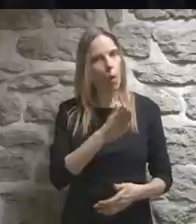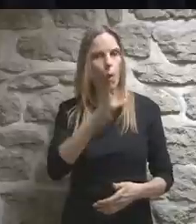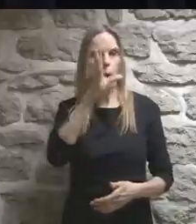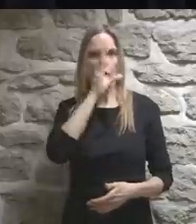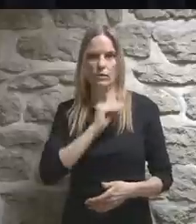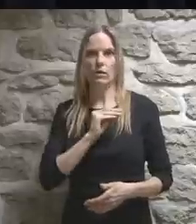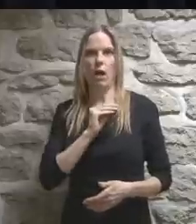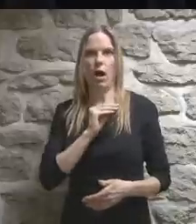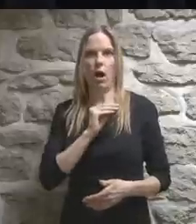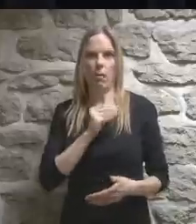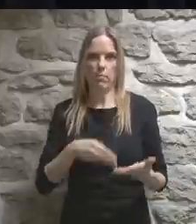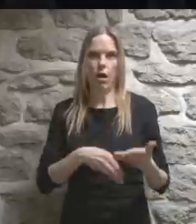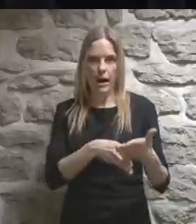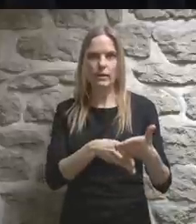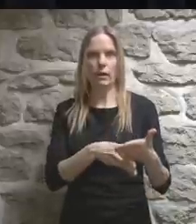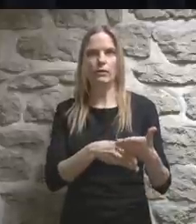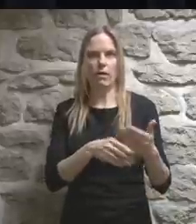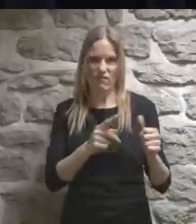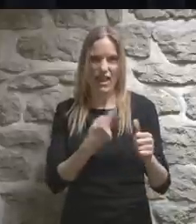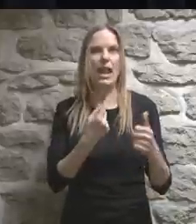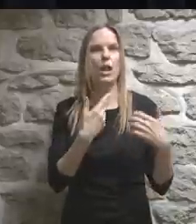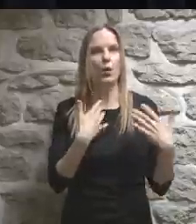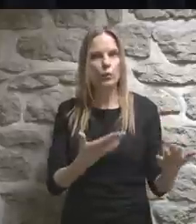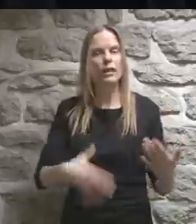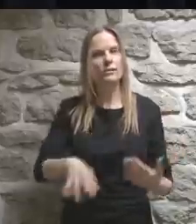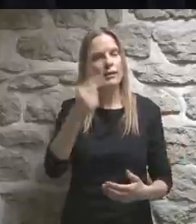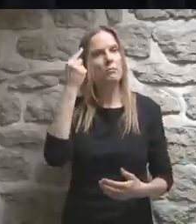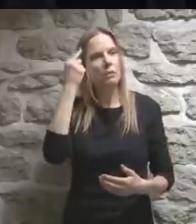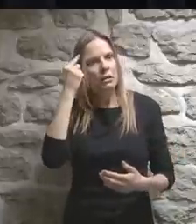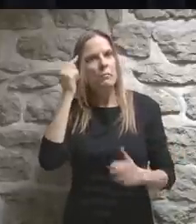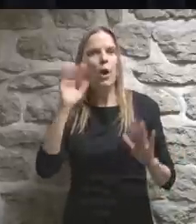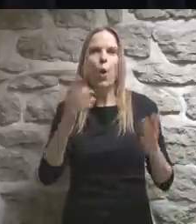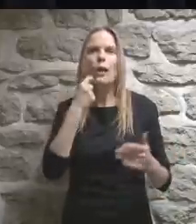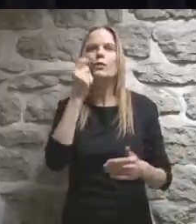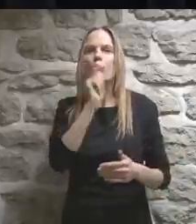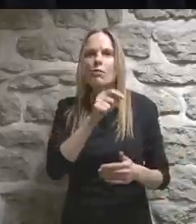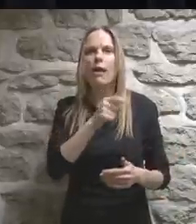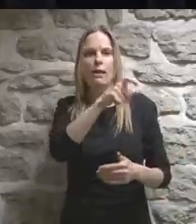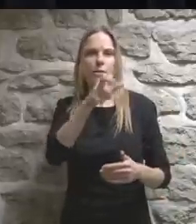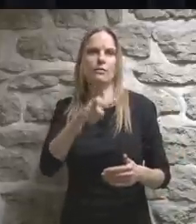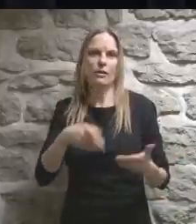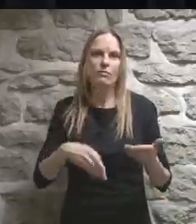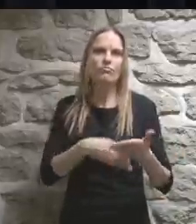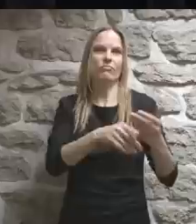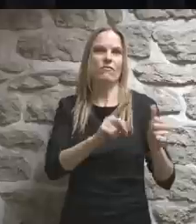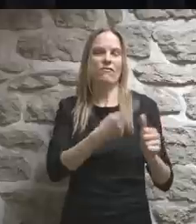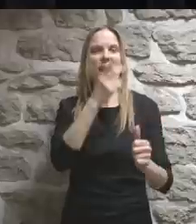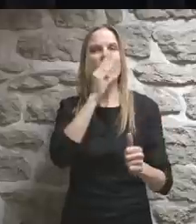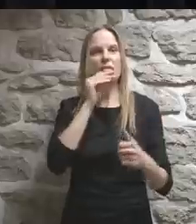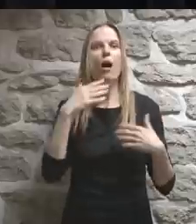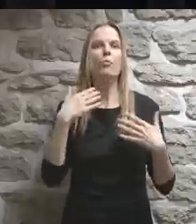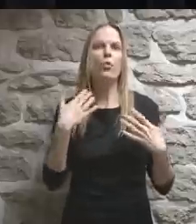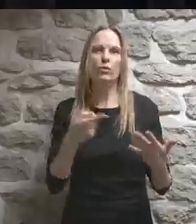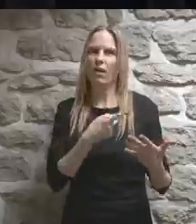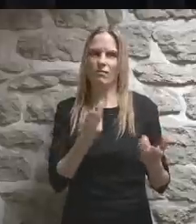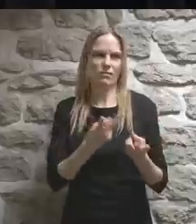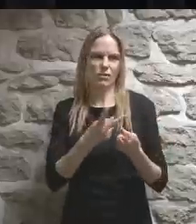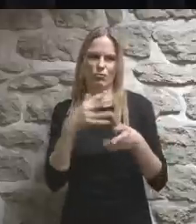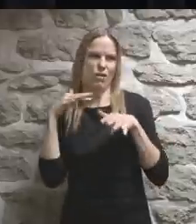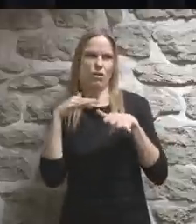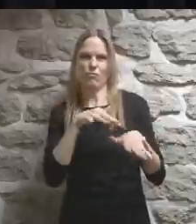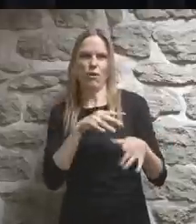saab siis aidata veel. Mõtleme kõik kaasa, kuidas me saaksime ukrainlasi aidata veel sellele